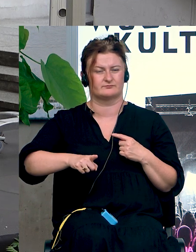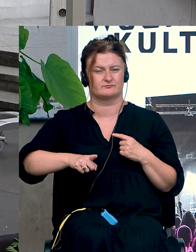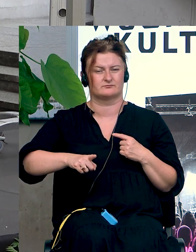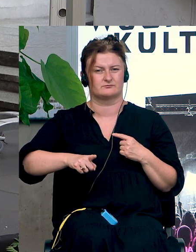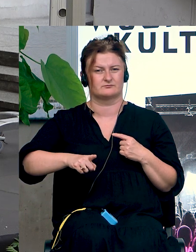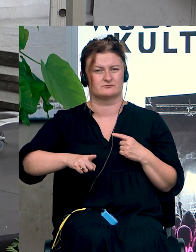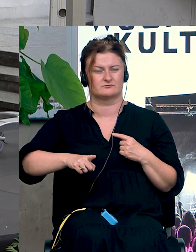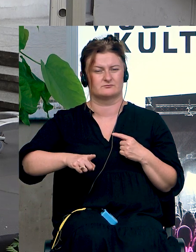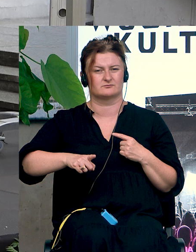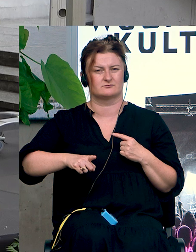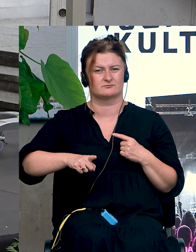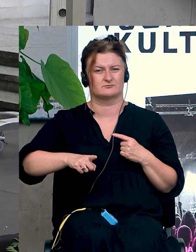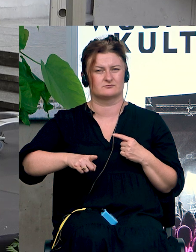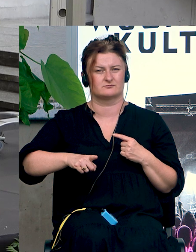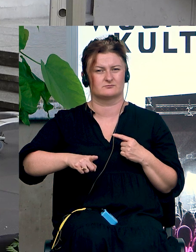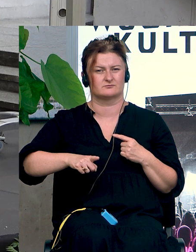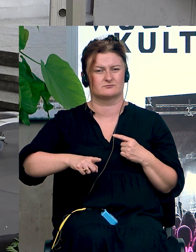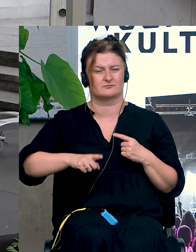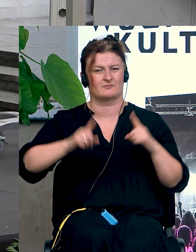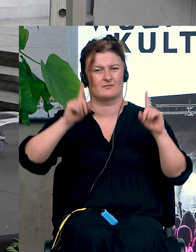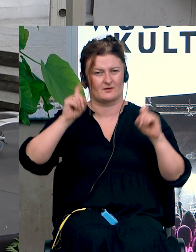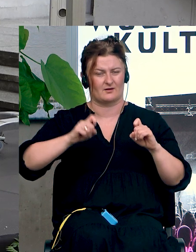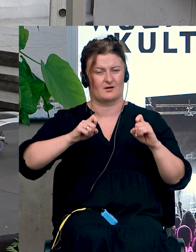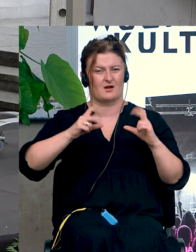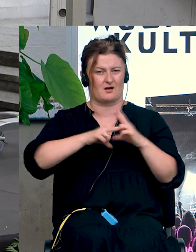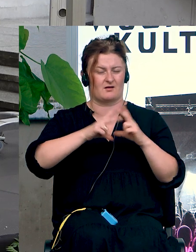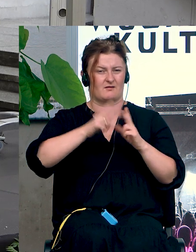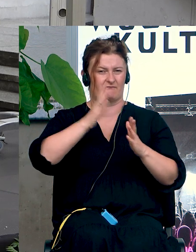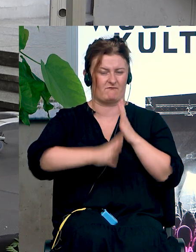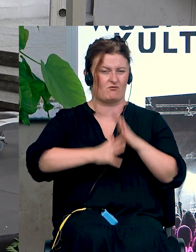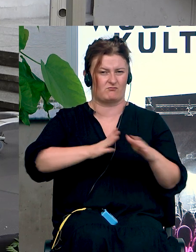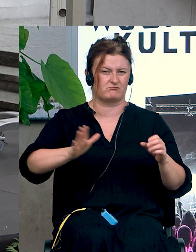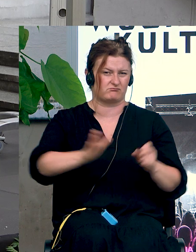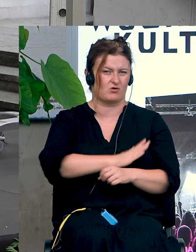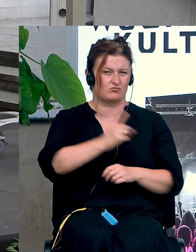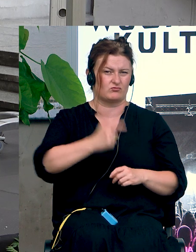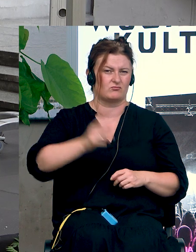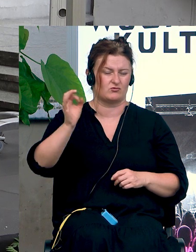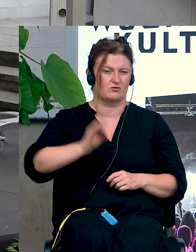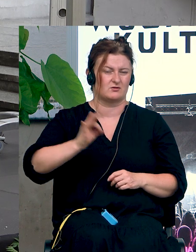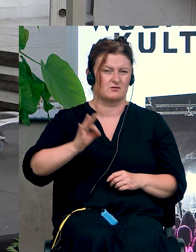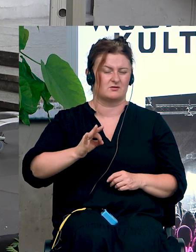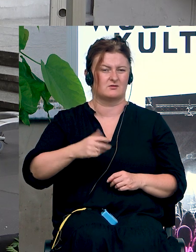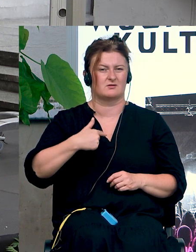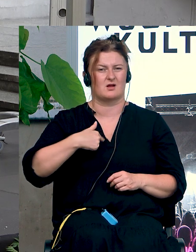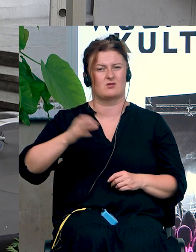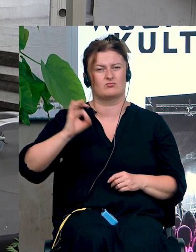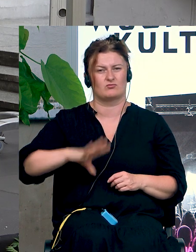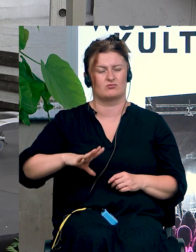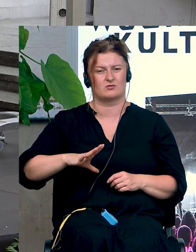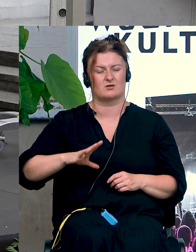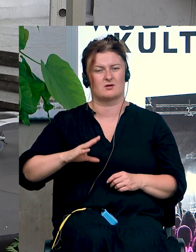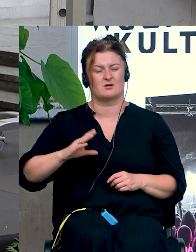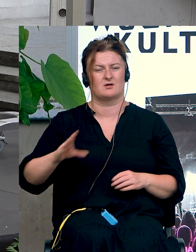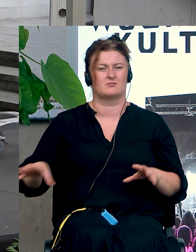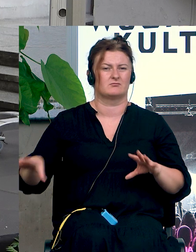сталося повномасштабне вторгнення. І я з донькою приїхала до Вроцлава. По-перше,